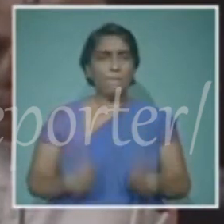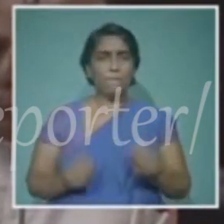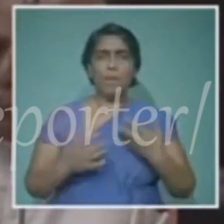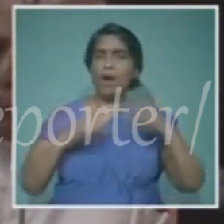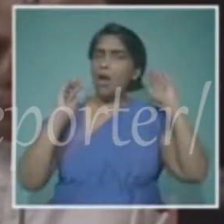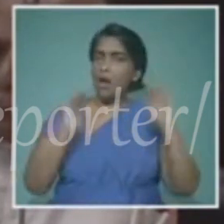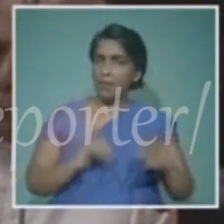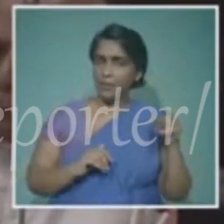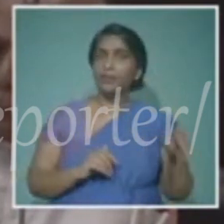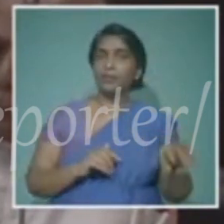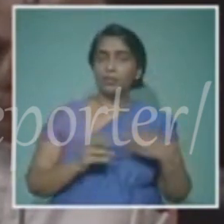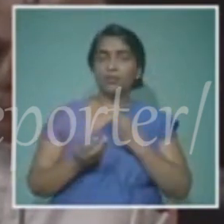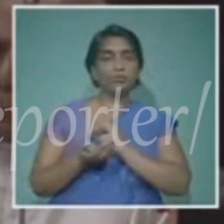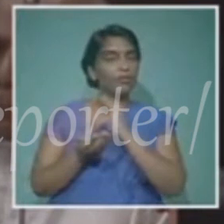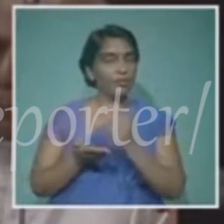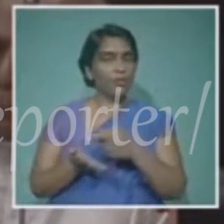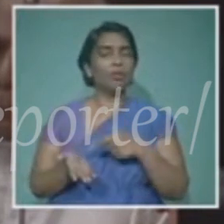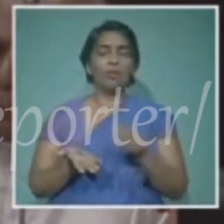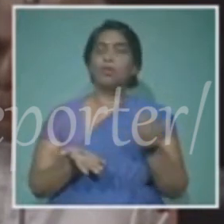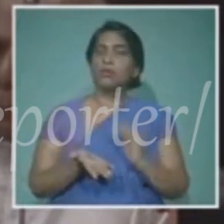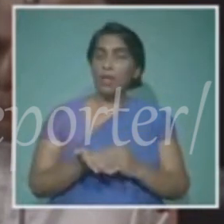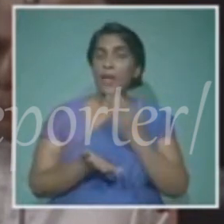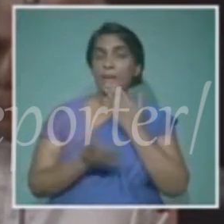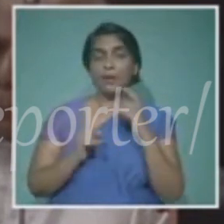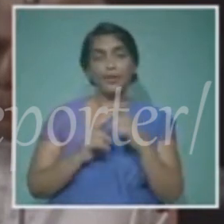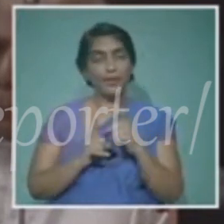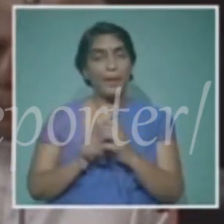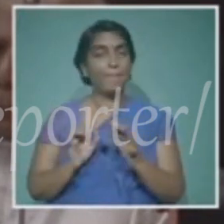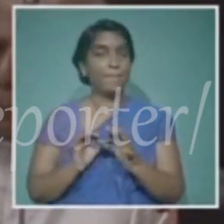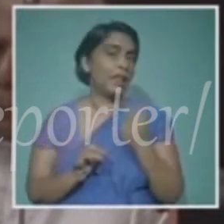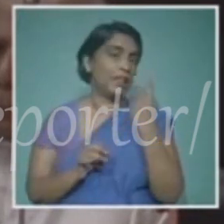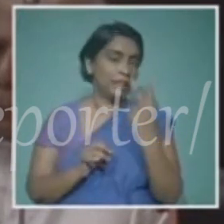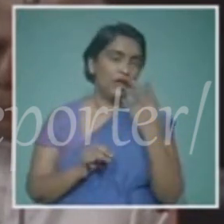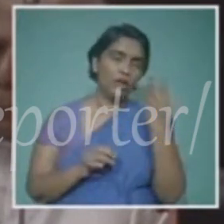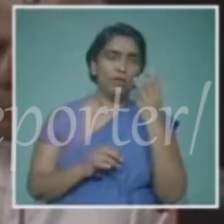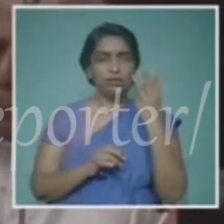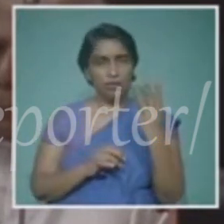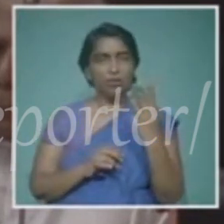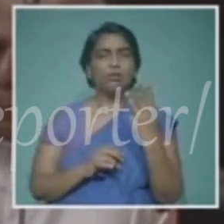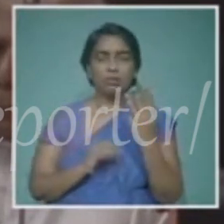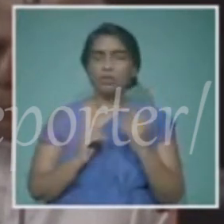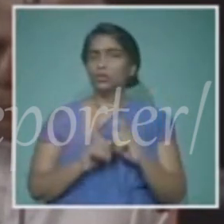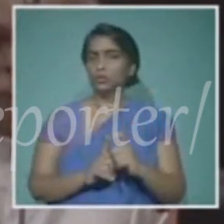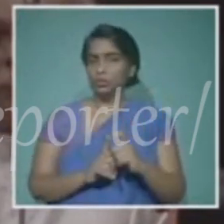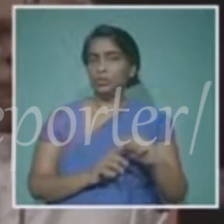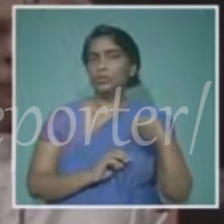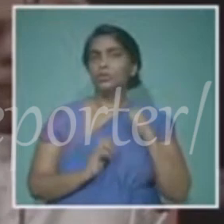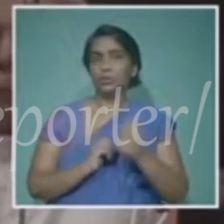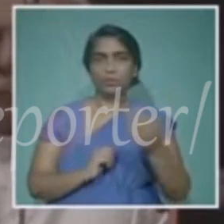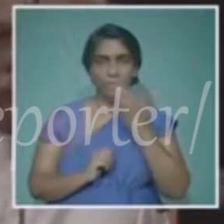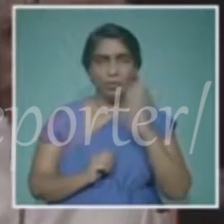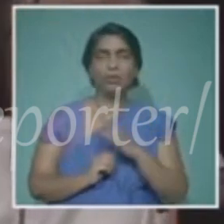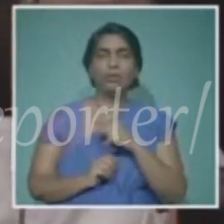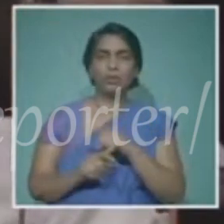කිරීම මගින් මේ සංචිතය තවත් ඇමරිකානු ඩොලර් බිලියන 2කින් හෝ 3කින් තර කිරීමට අපට හැකි වෙනවා.